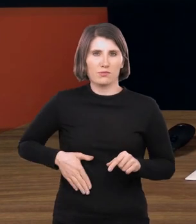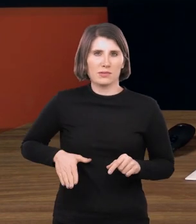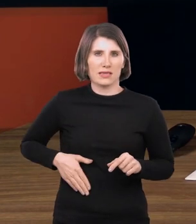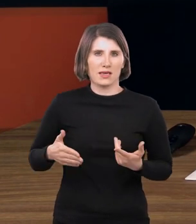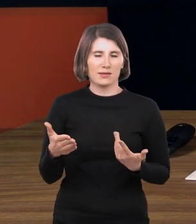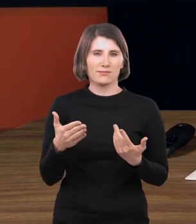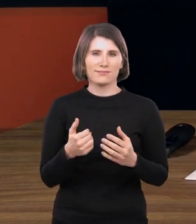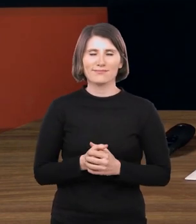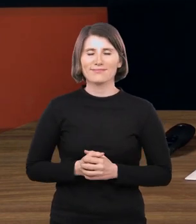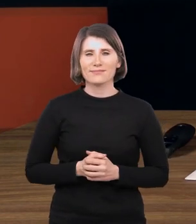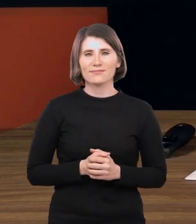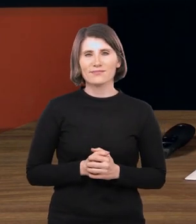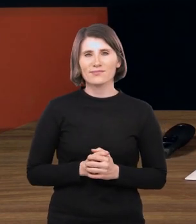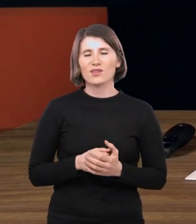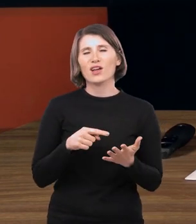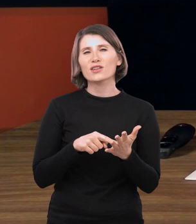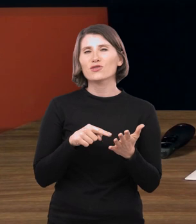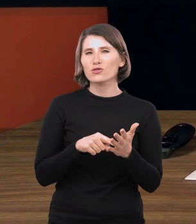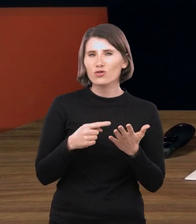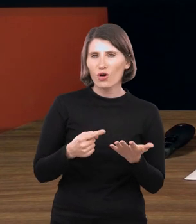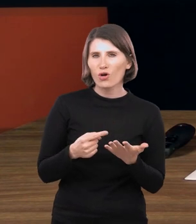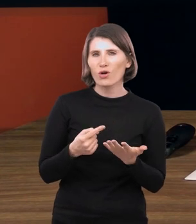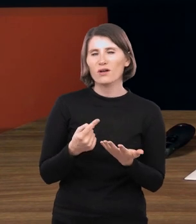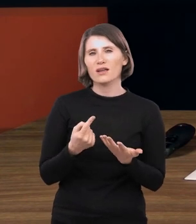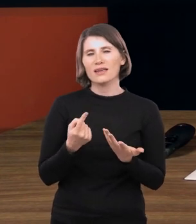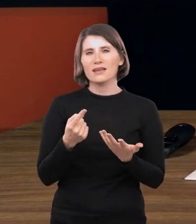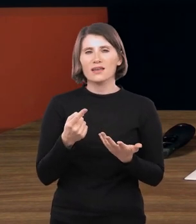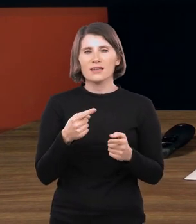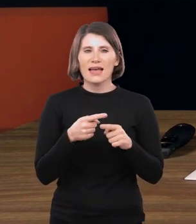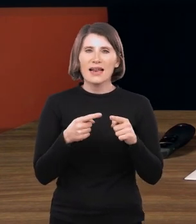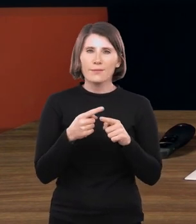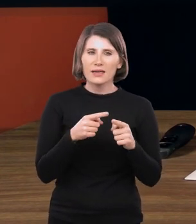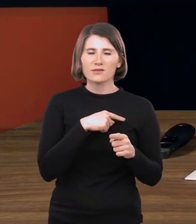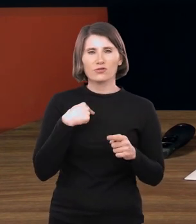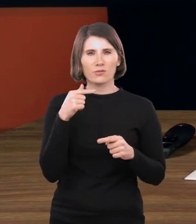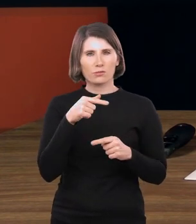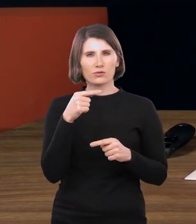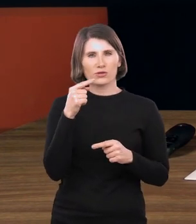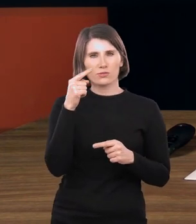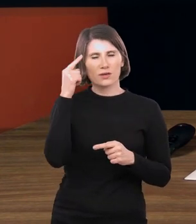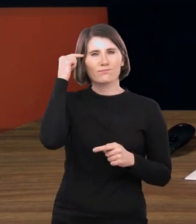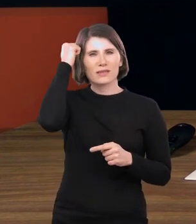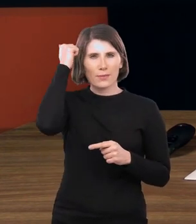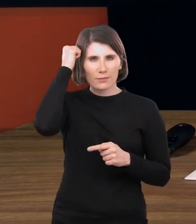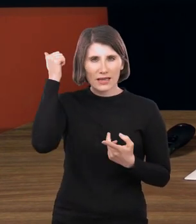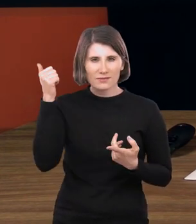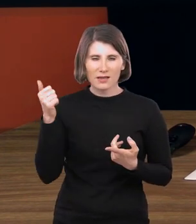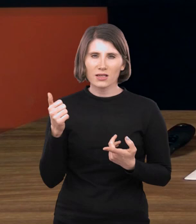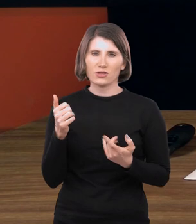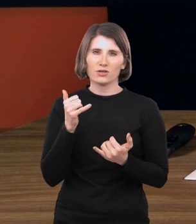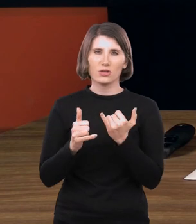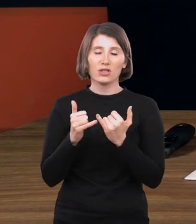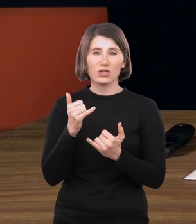więc to są takie elementy, na które musimy zwracać uwagę, mając do czynienia właśnie z dzieckiem ze spektrum